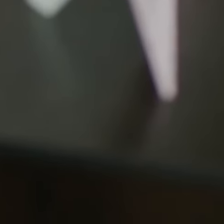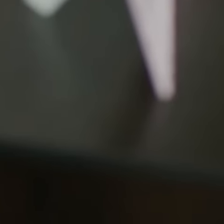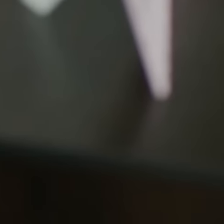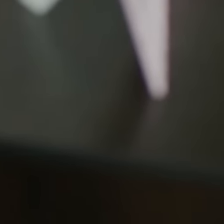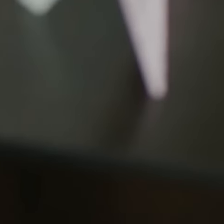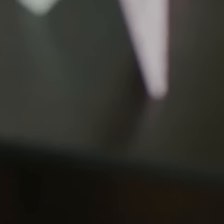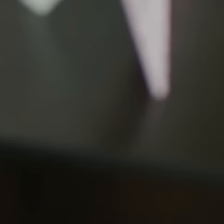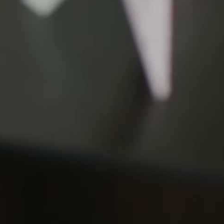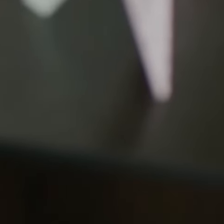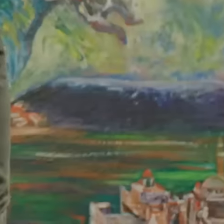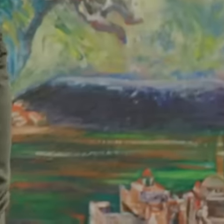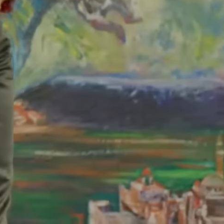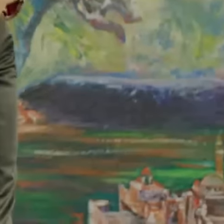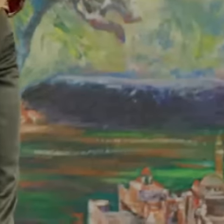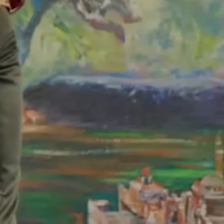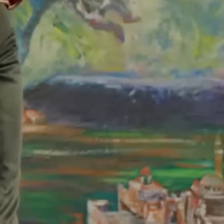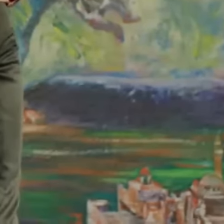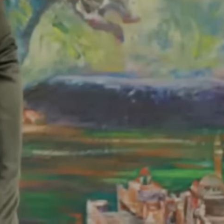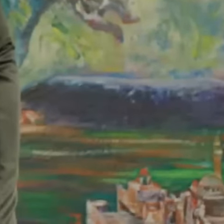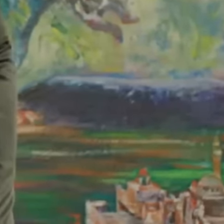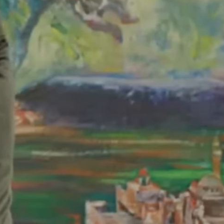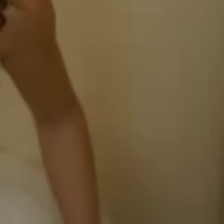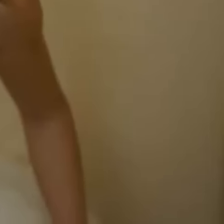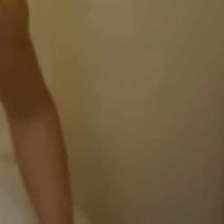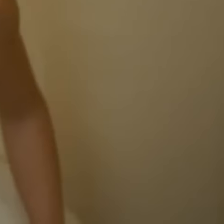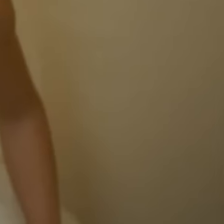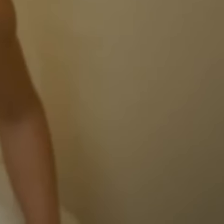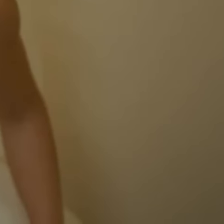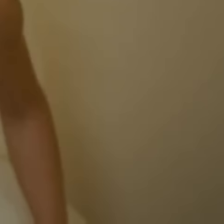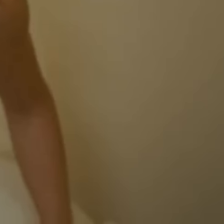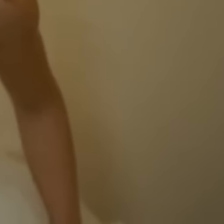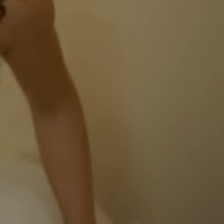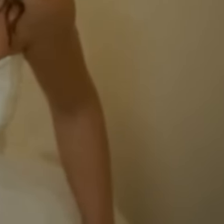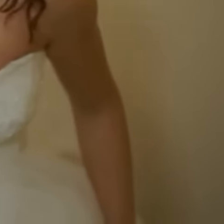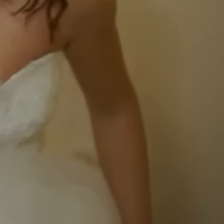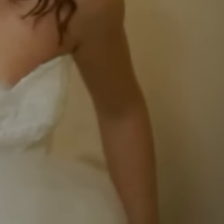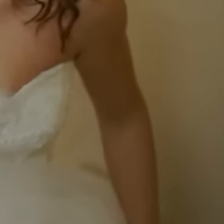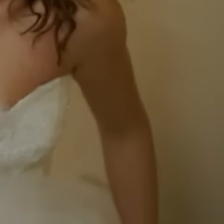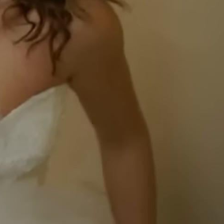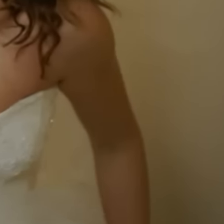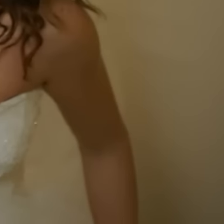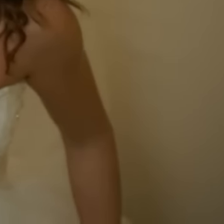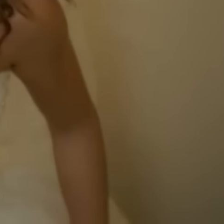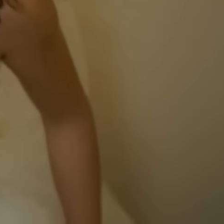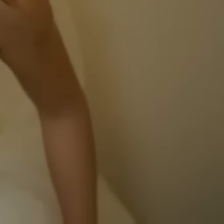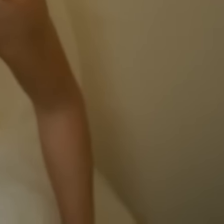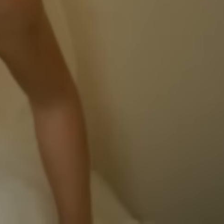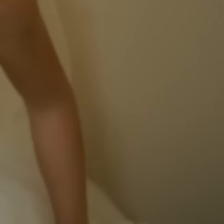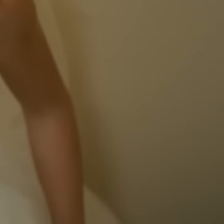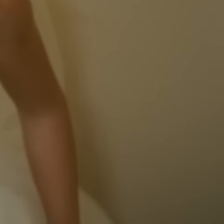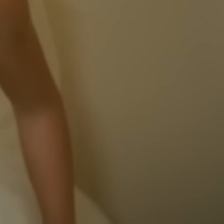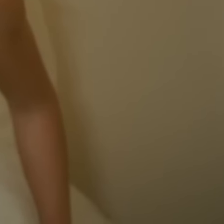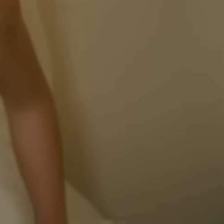hayal kırıklığında gözlerini kırpıştırdı. Sıkıca sarılmışlar. Masar sırtını sıvazlıyor. Sevinç dolan gözleriyle neye